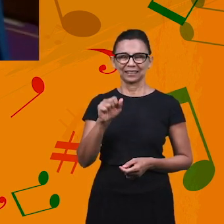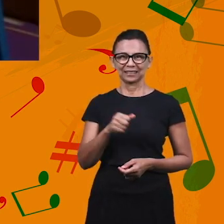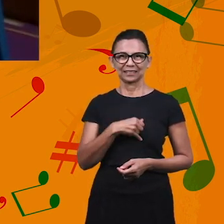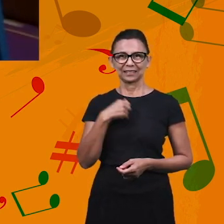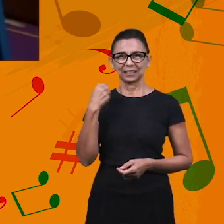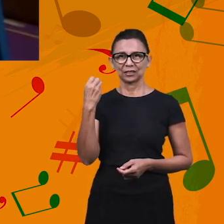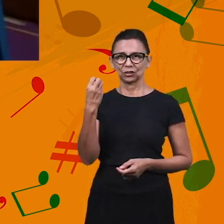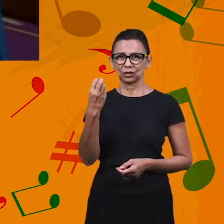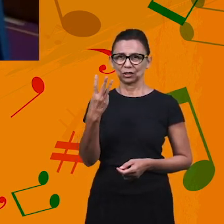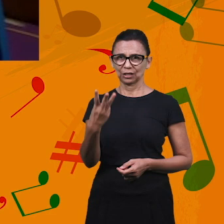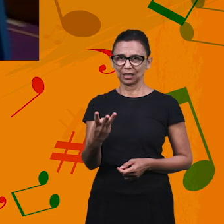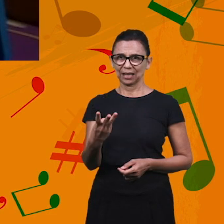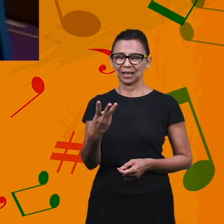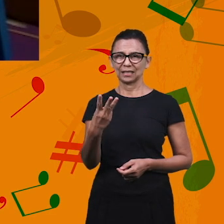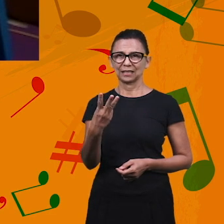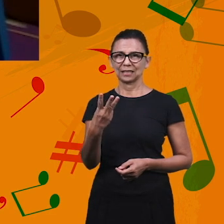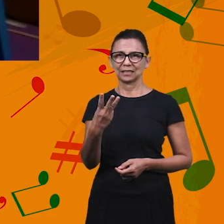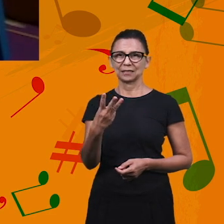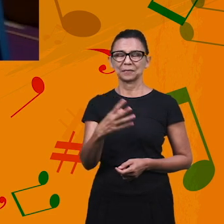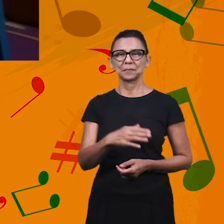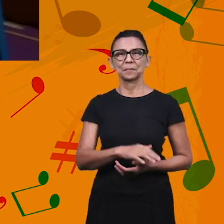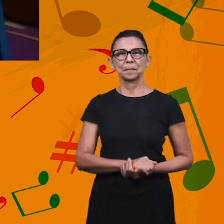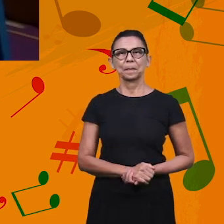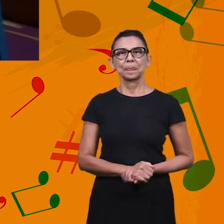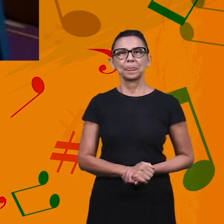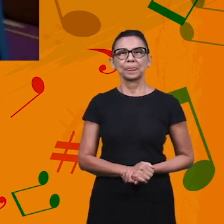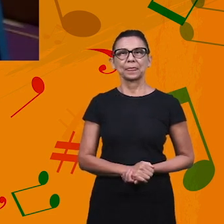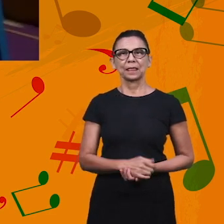Ana, a 3 ans, Salvador do Bahia.